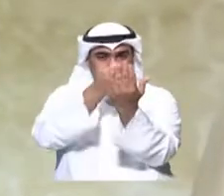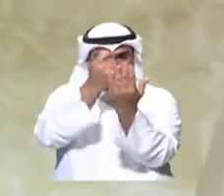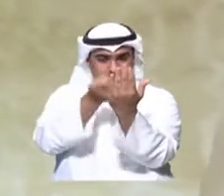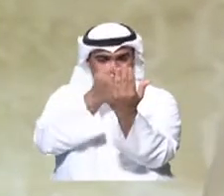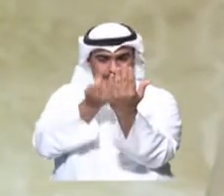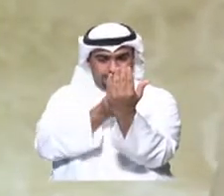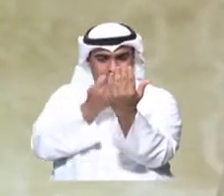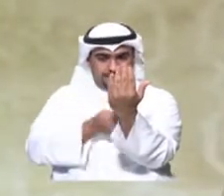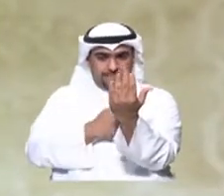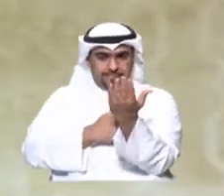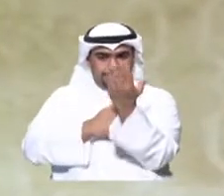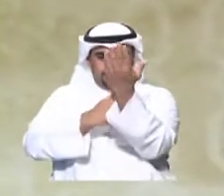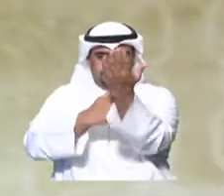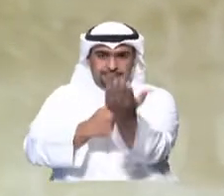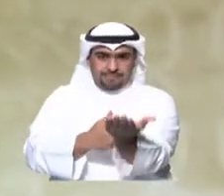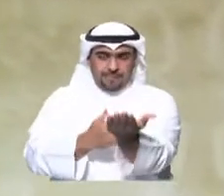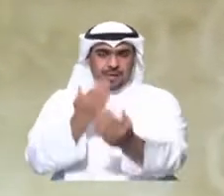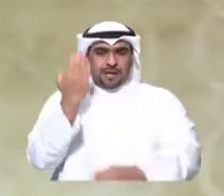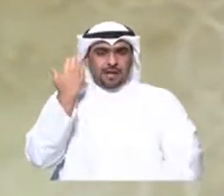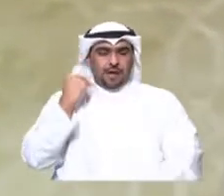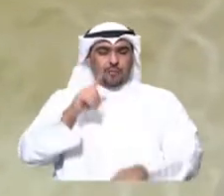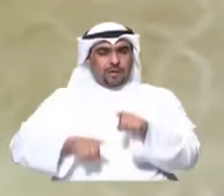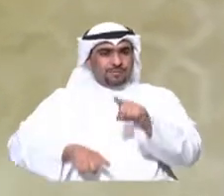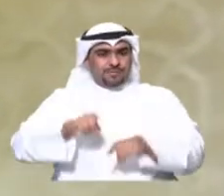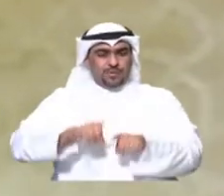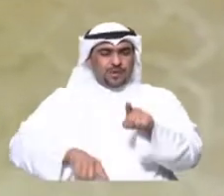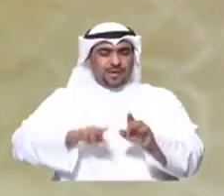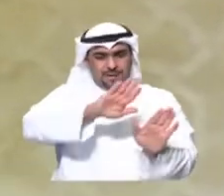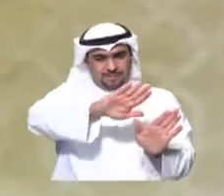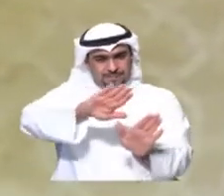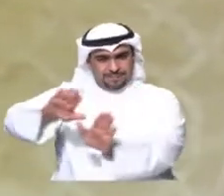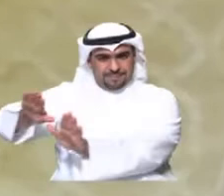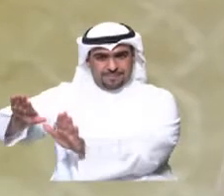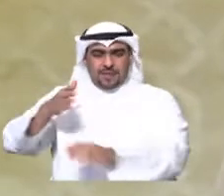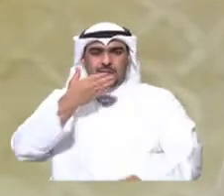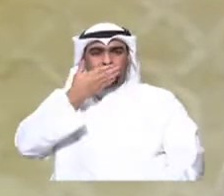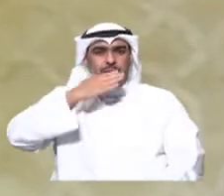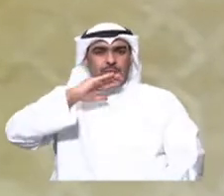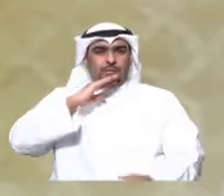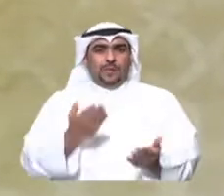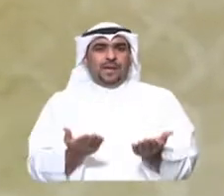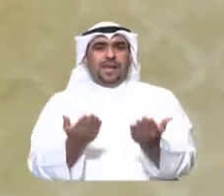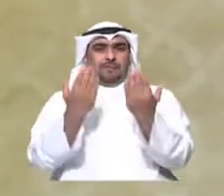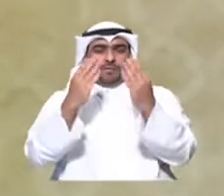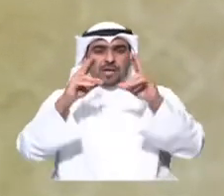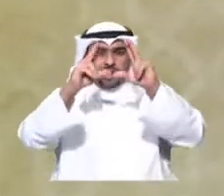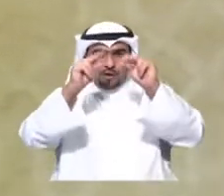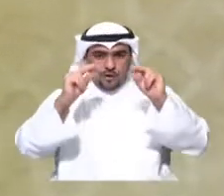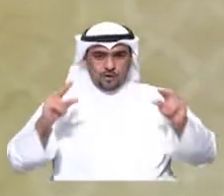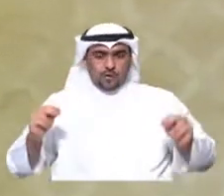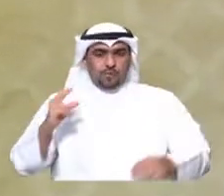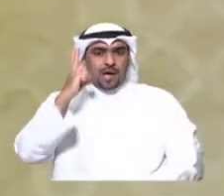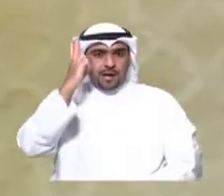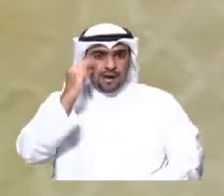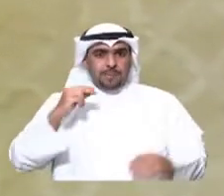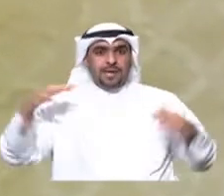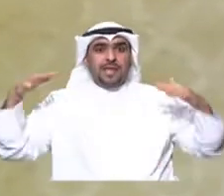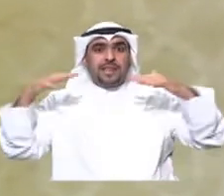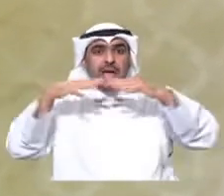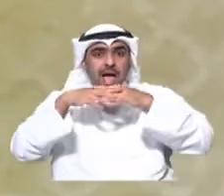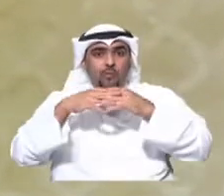بيان مجلس الوزراء اللبناني الذي رحب بمبادرة الكويتية